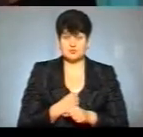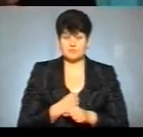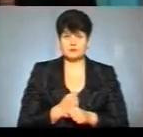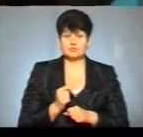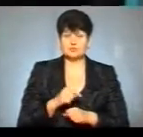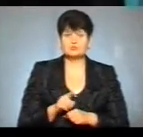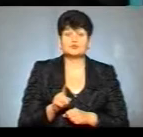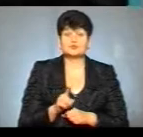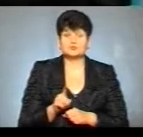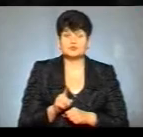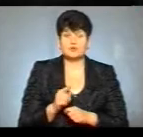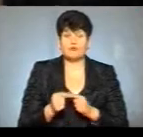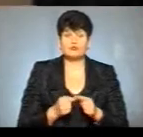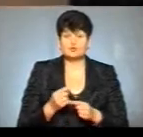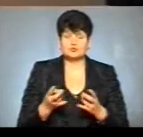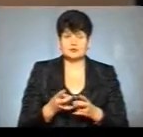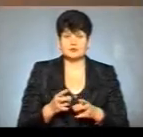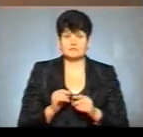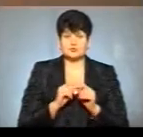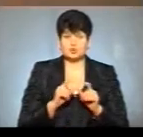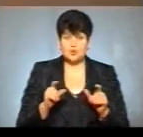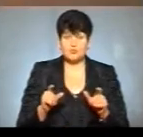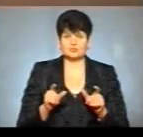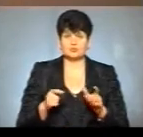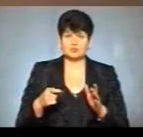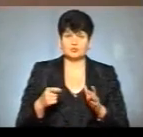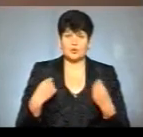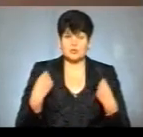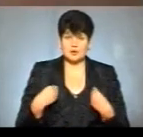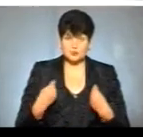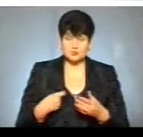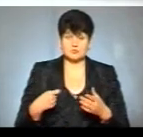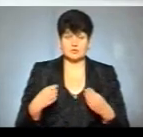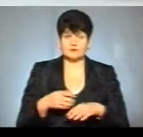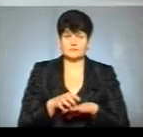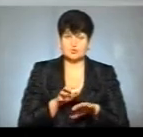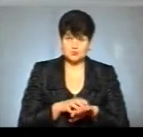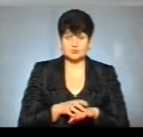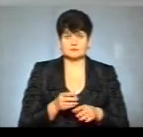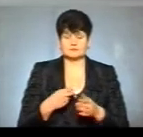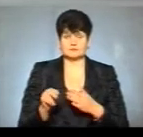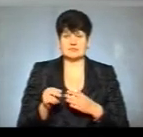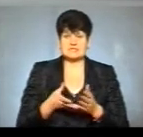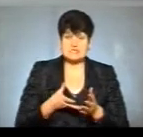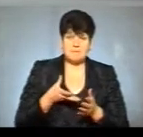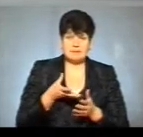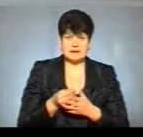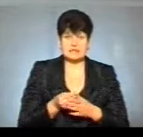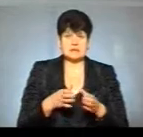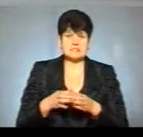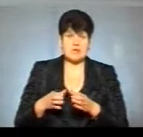що внучку треба в школу водити, обути, накормити, заплатити там за якісь